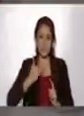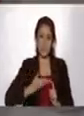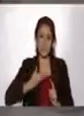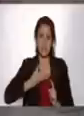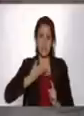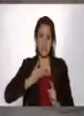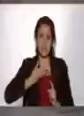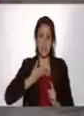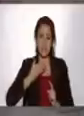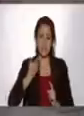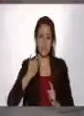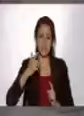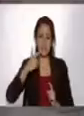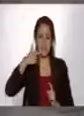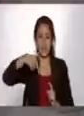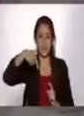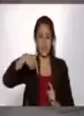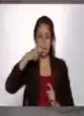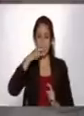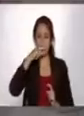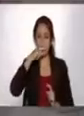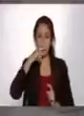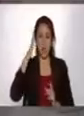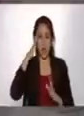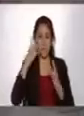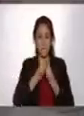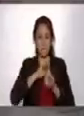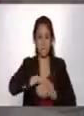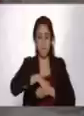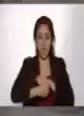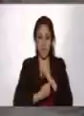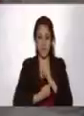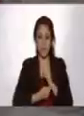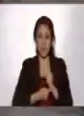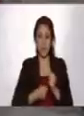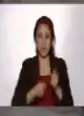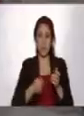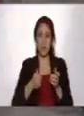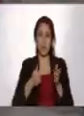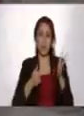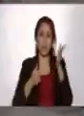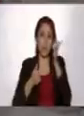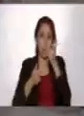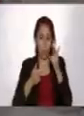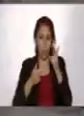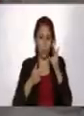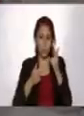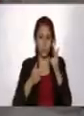الحكيم سنها 6 سنوات، وهي تبقى شقيقة زوج الأول،